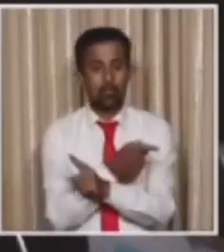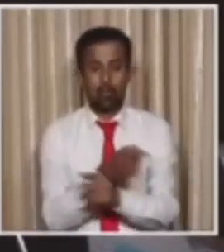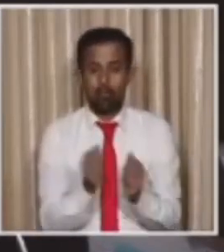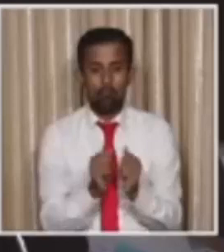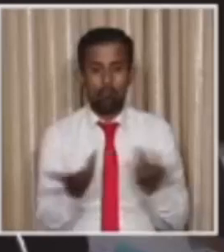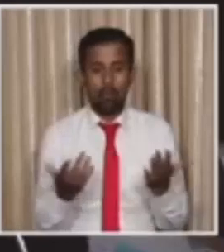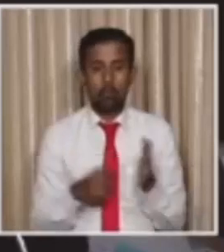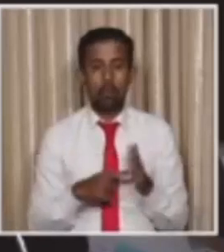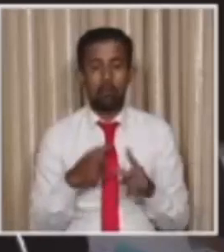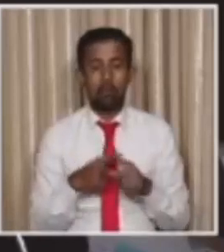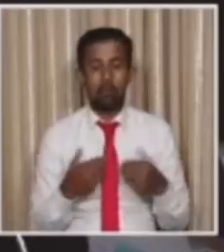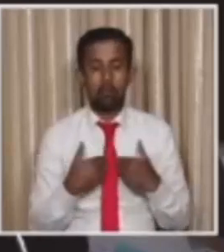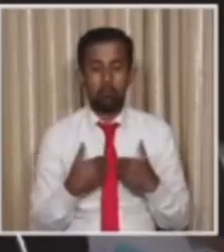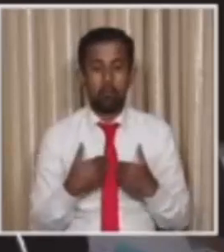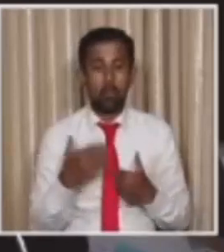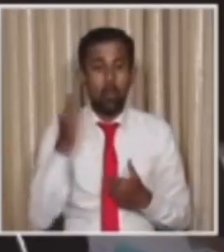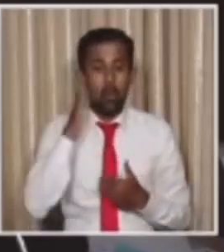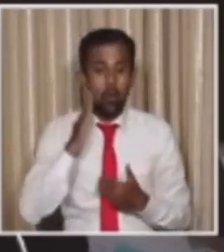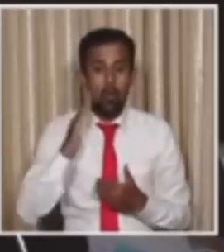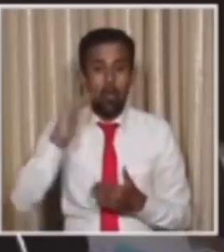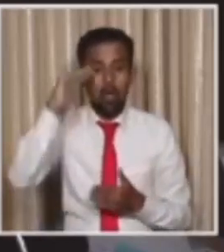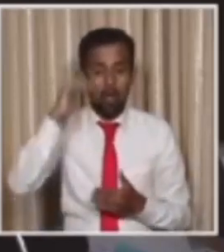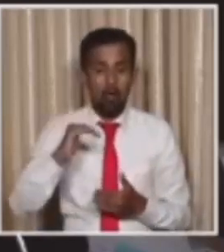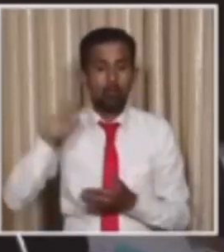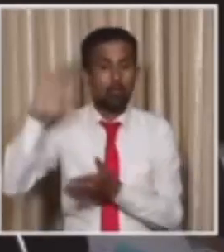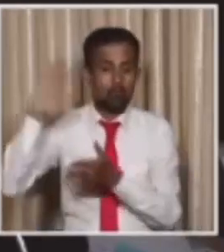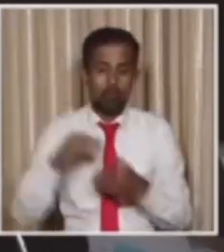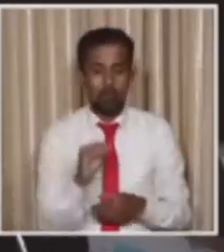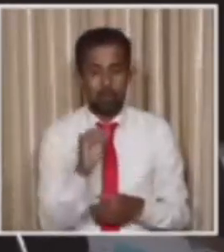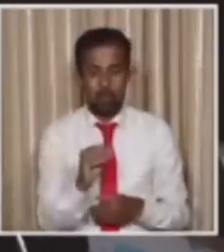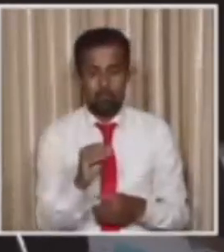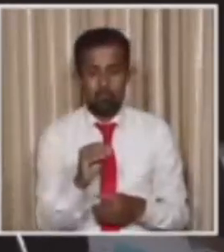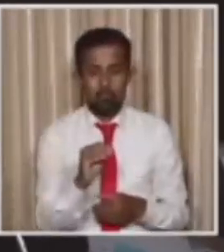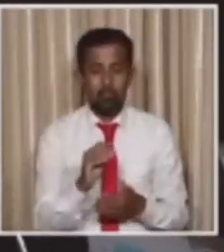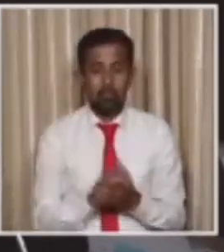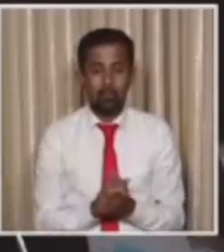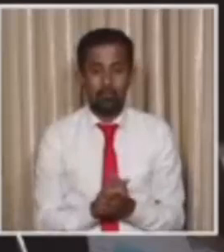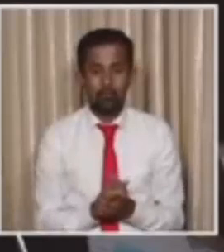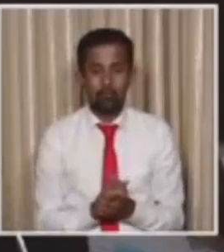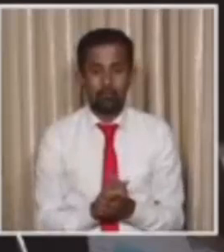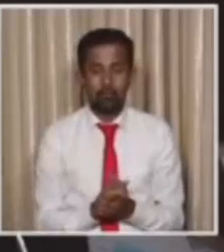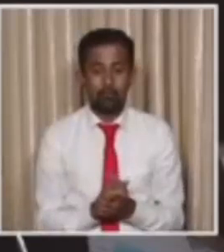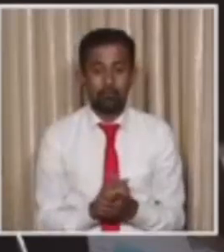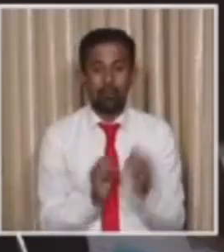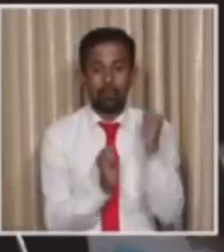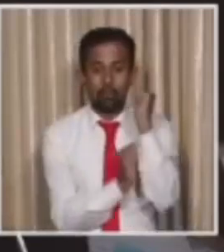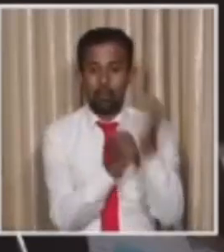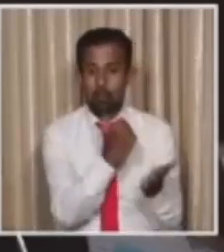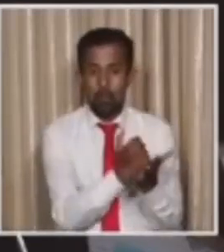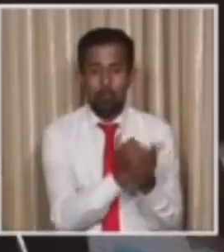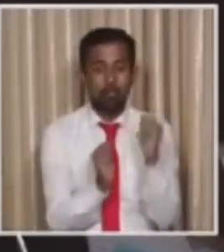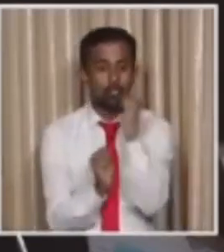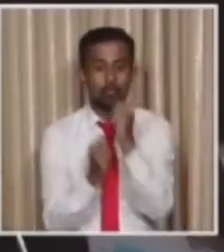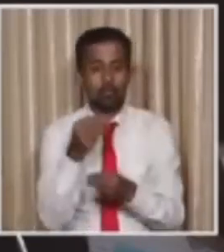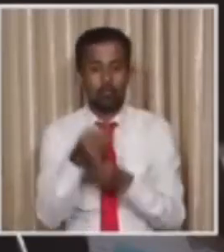අපේ බදු ප්‍රතිපත්තිය මත විදේශ රටවල් වලින් ඉතා අඩු ගානට මේවා එනවා. ඒ නිසා මේක සංයුක්තව සමෘද්ධි බැංකුව, සමෘද්ධි